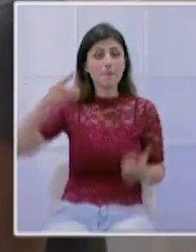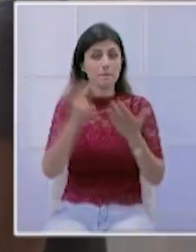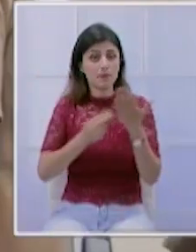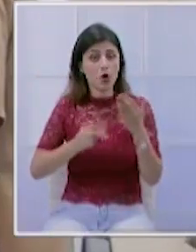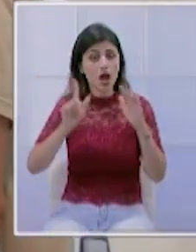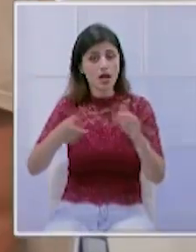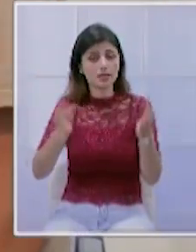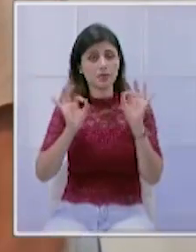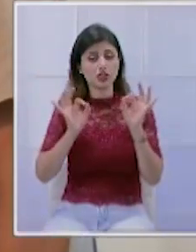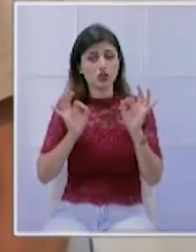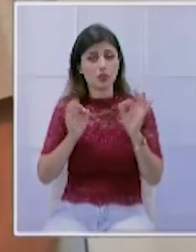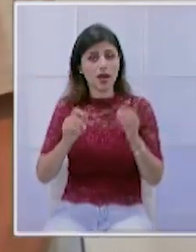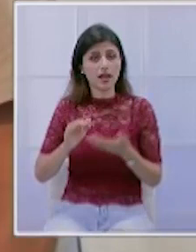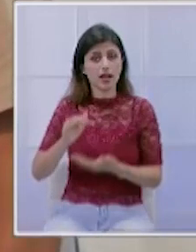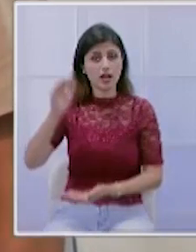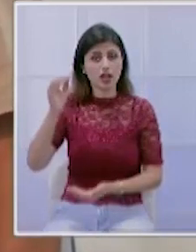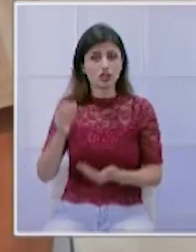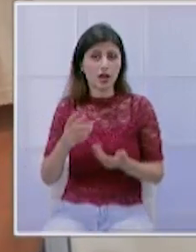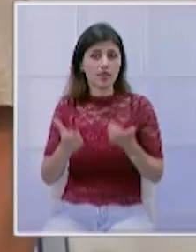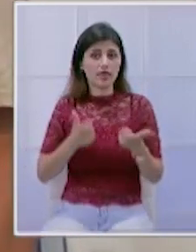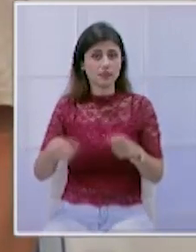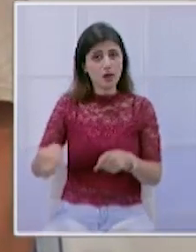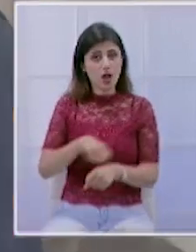de educație prin stimularea interesului pentru